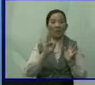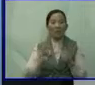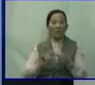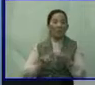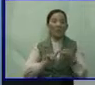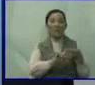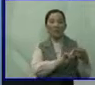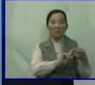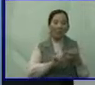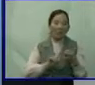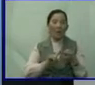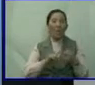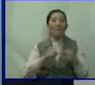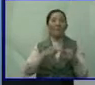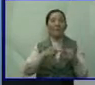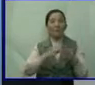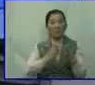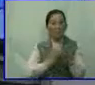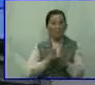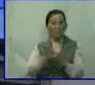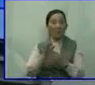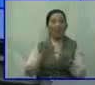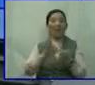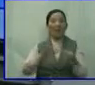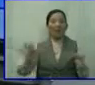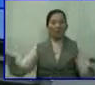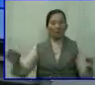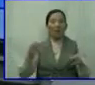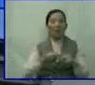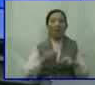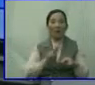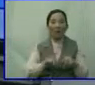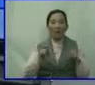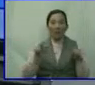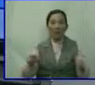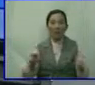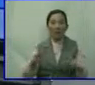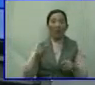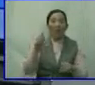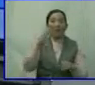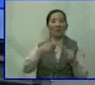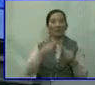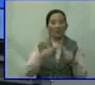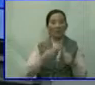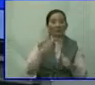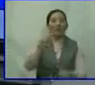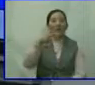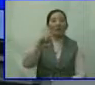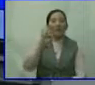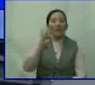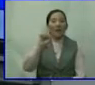соединяются прямыми линиями. Это диаграммы-графики.